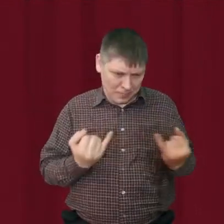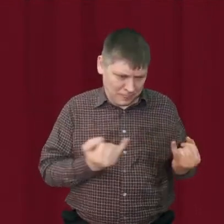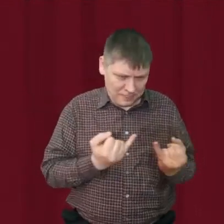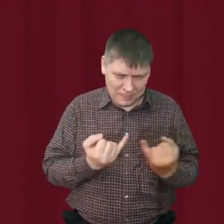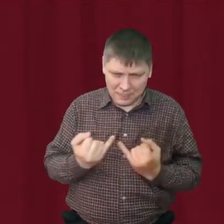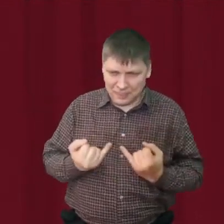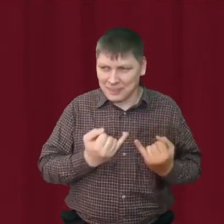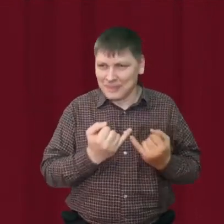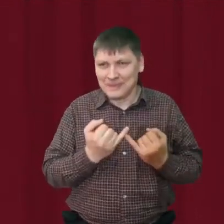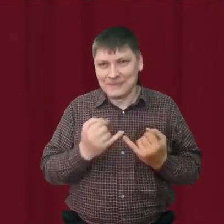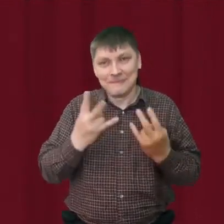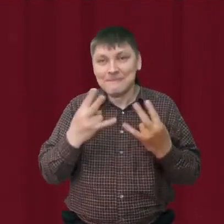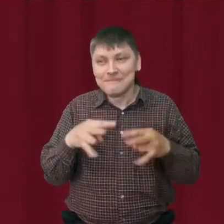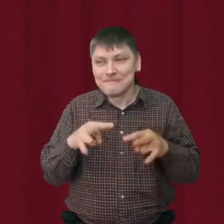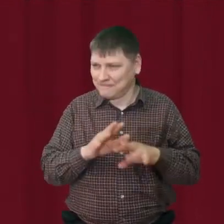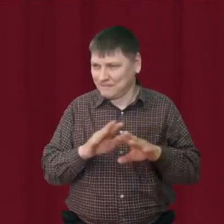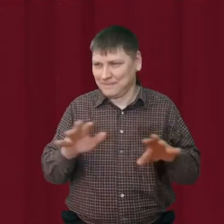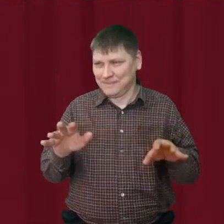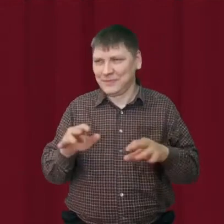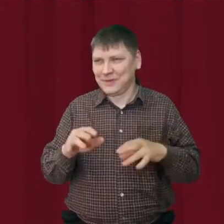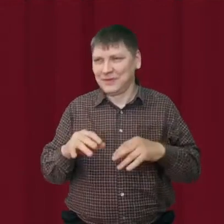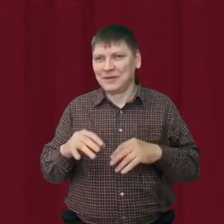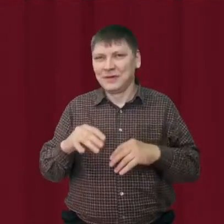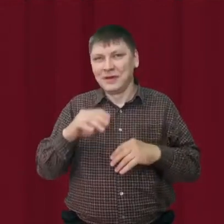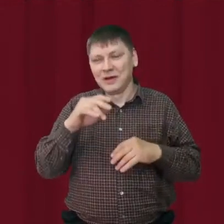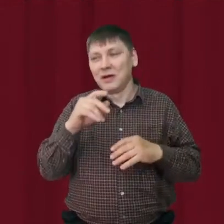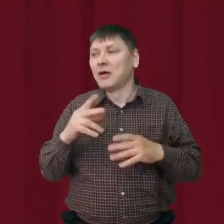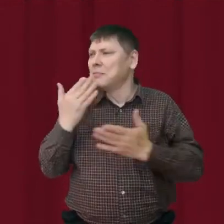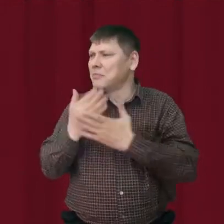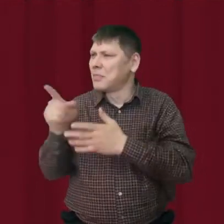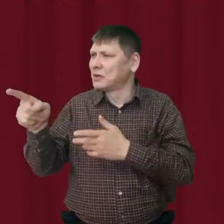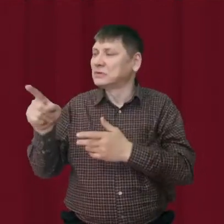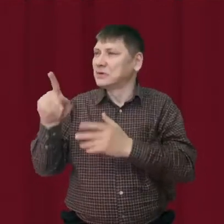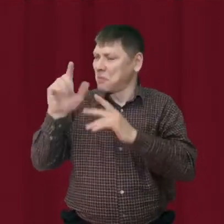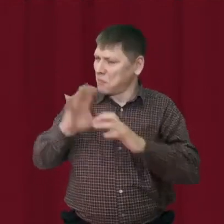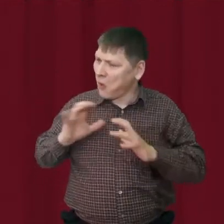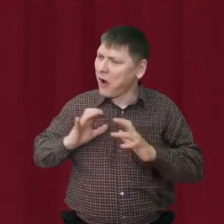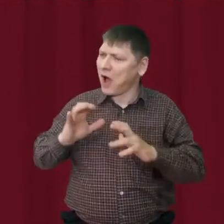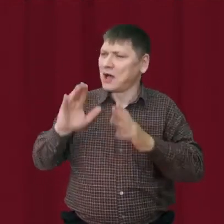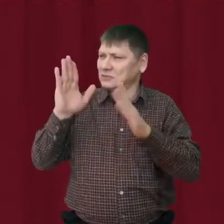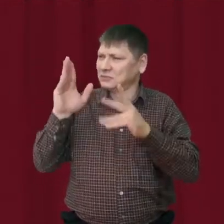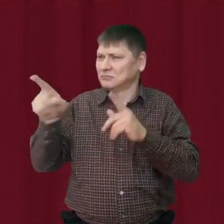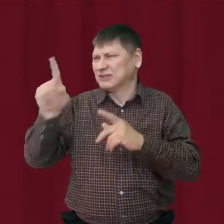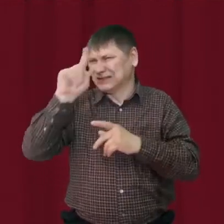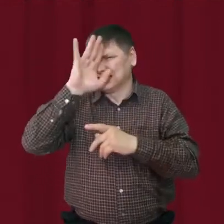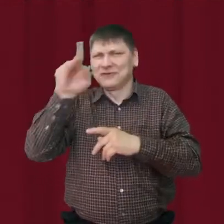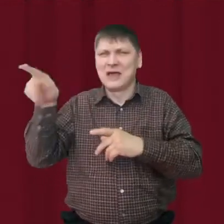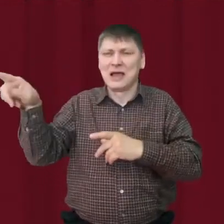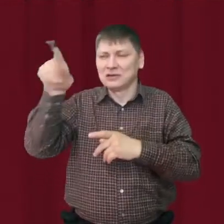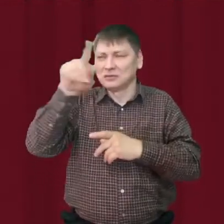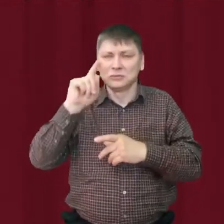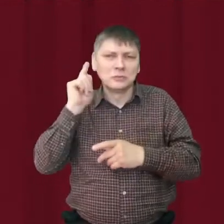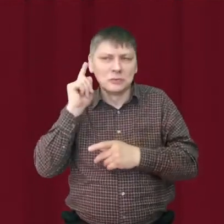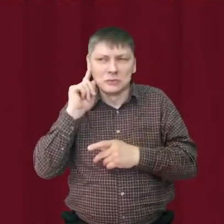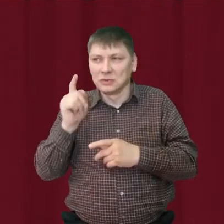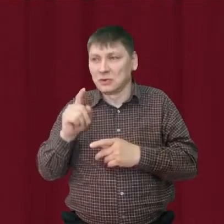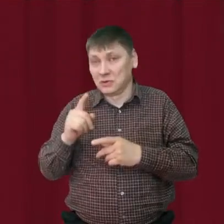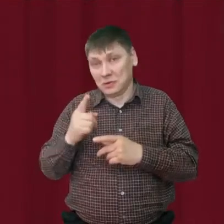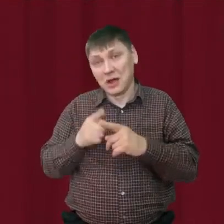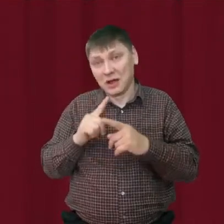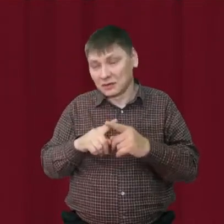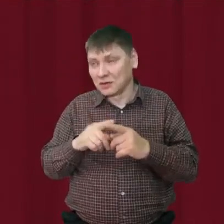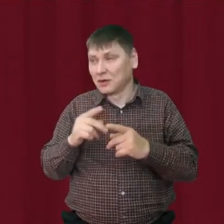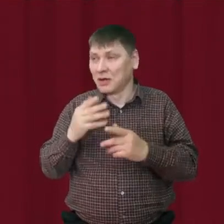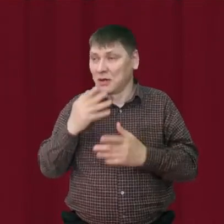способностям, хорошим качествам других, их славе или богатству. В принципе, это вытекает из предыдущих качеств любви. Потому